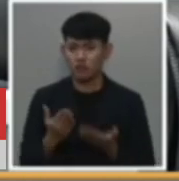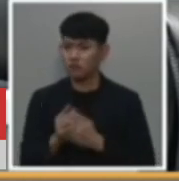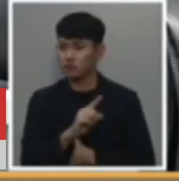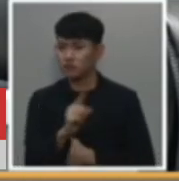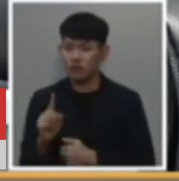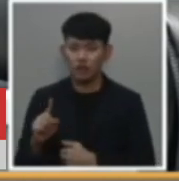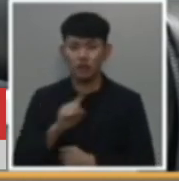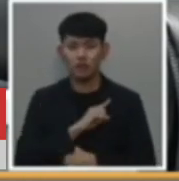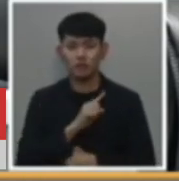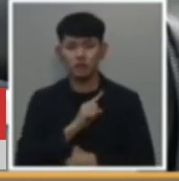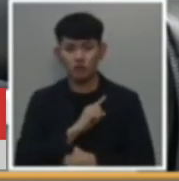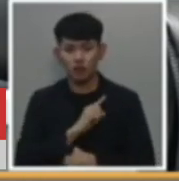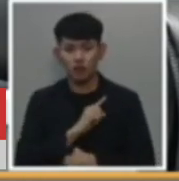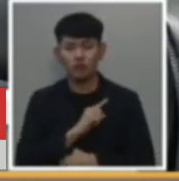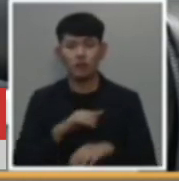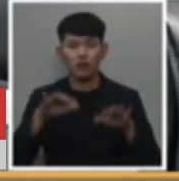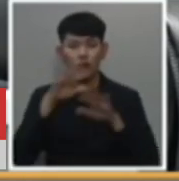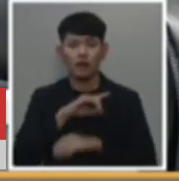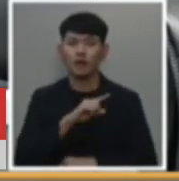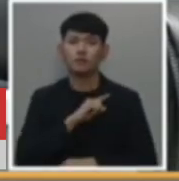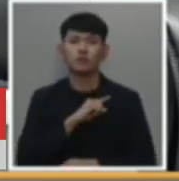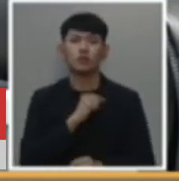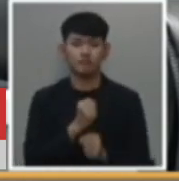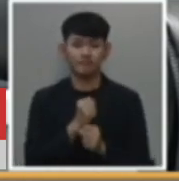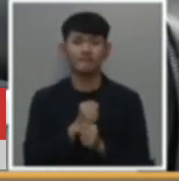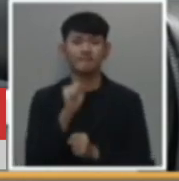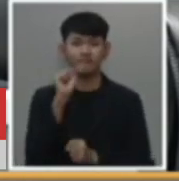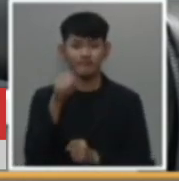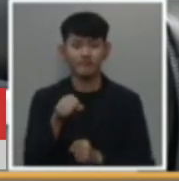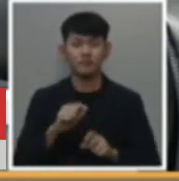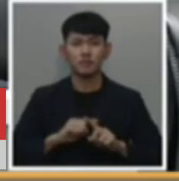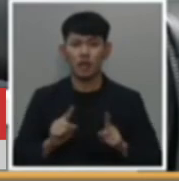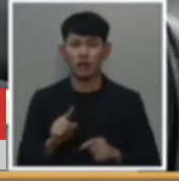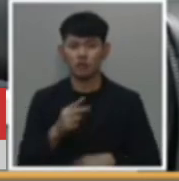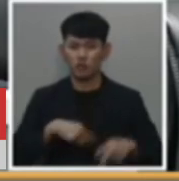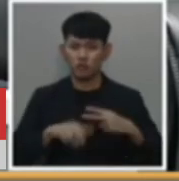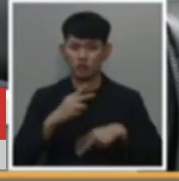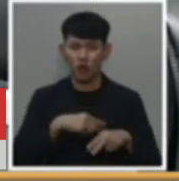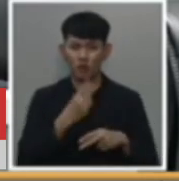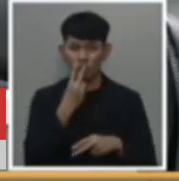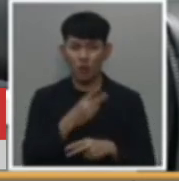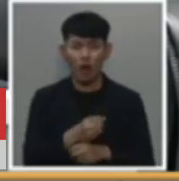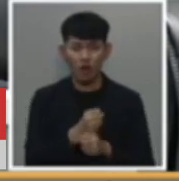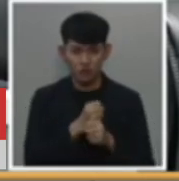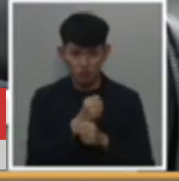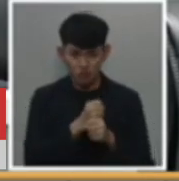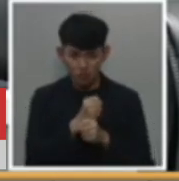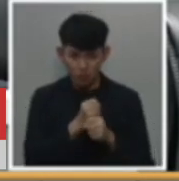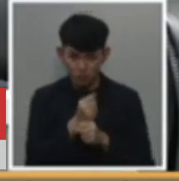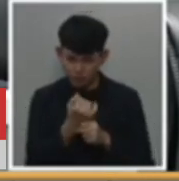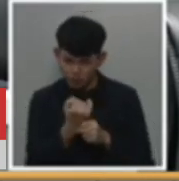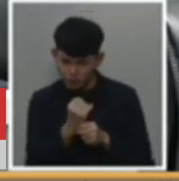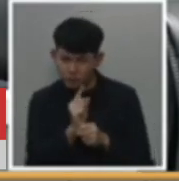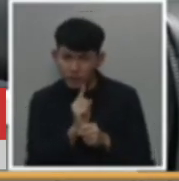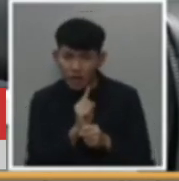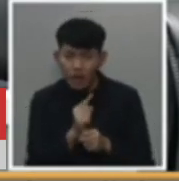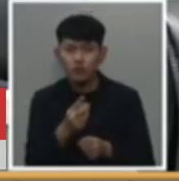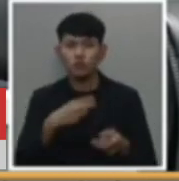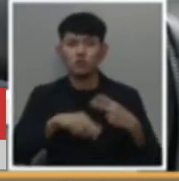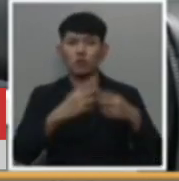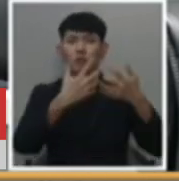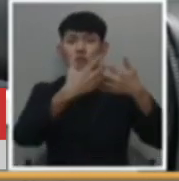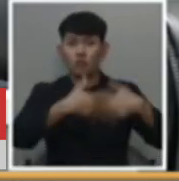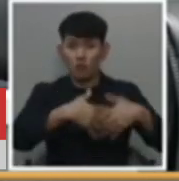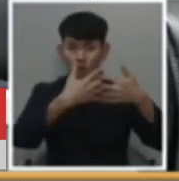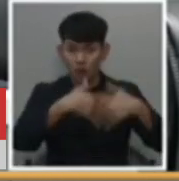แค่หน่วยงานที่มาดำเนินการถ้าจะให้ตรวจสอบคุณภาพก็ต้องไปตรวจที่ตรวจสอบที่โรงงานเพื่อ